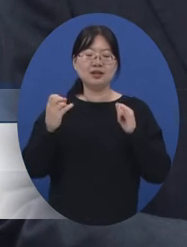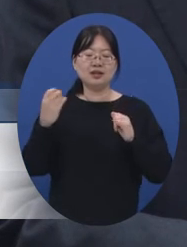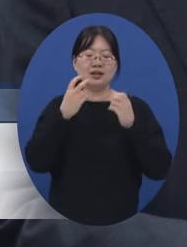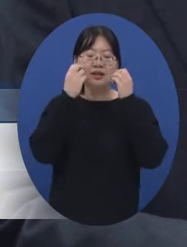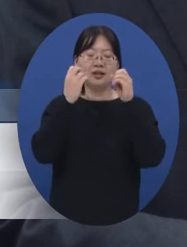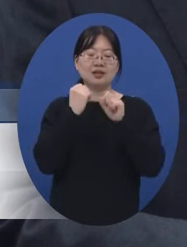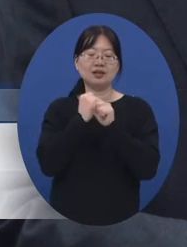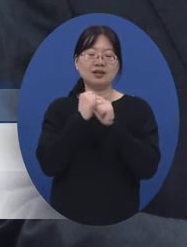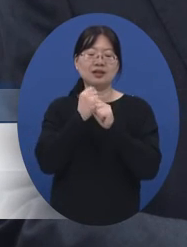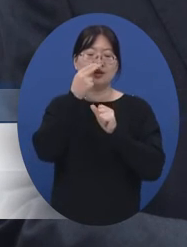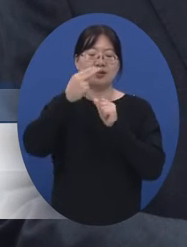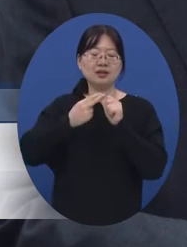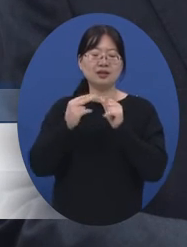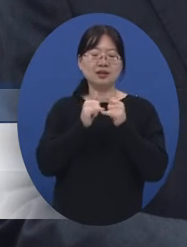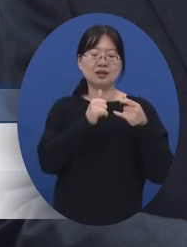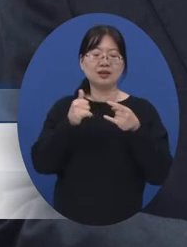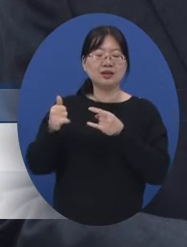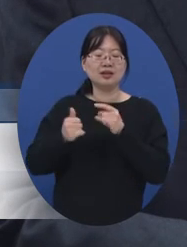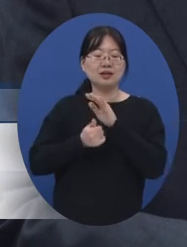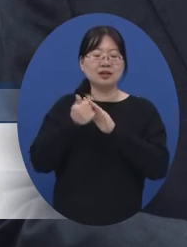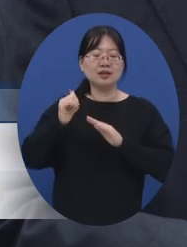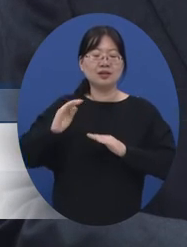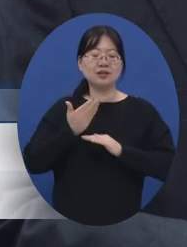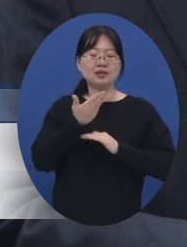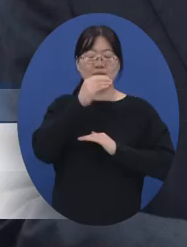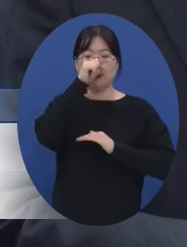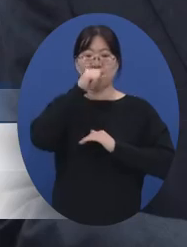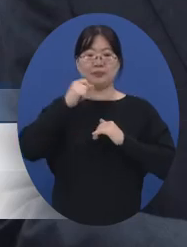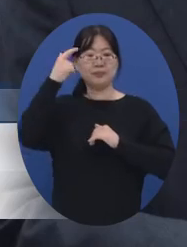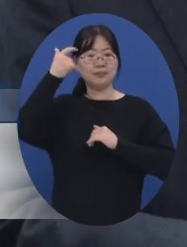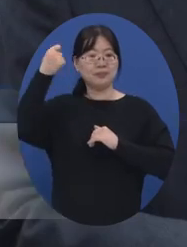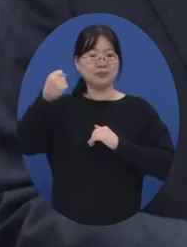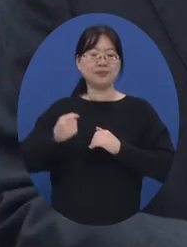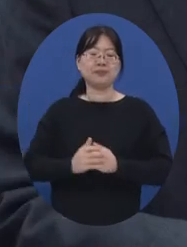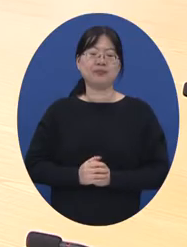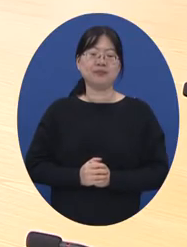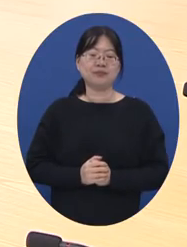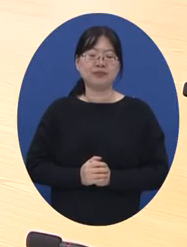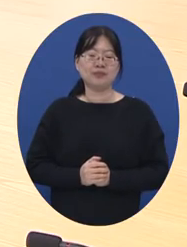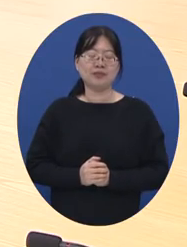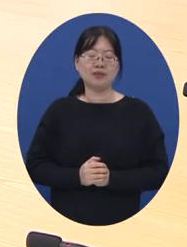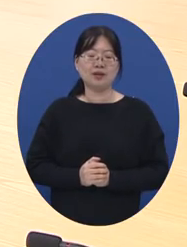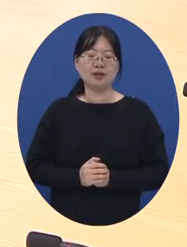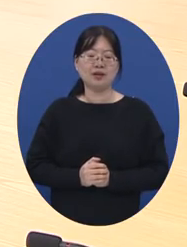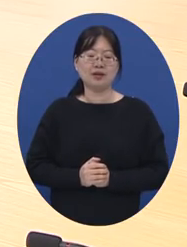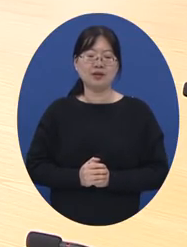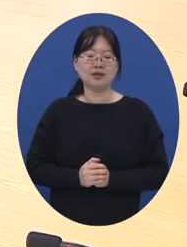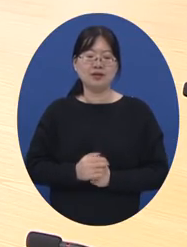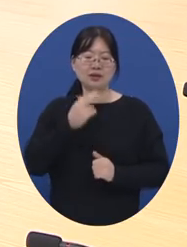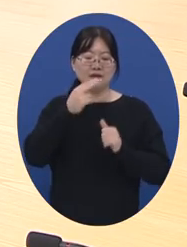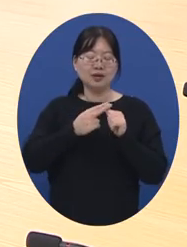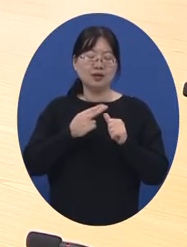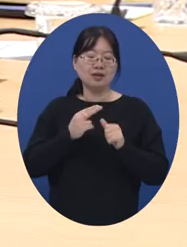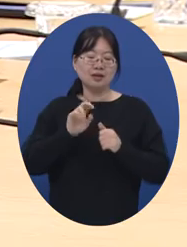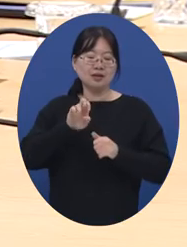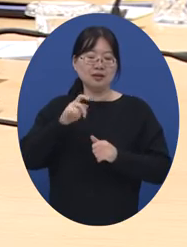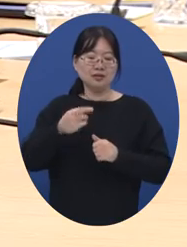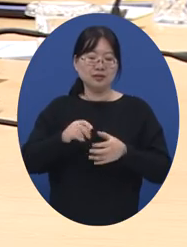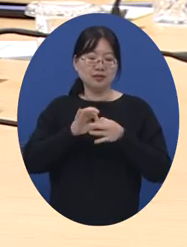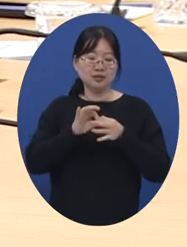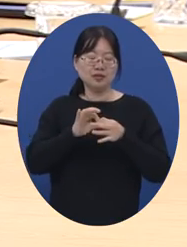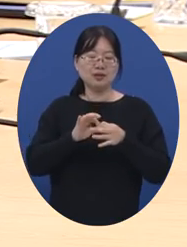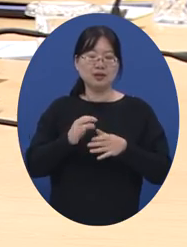또는 새롭게 창업을 도전하는 사람들한테 희망이 되어주면 좋겠다는 생각입니다. 경기 제도전 펀드를 바탕으로 제도전